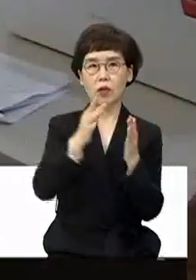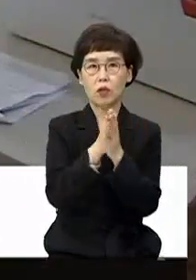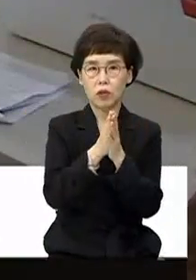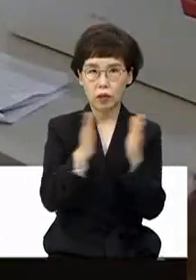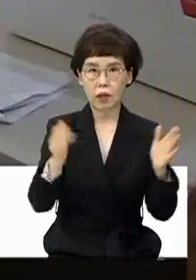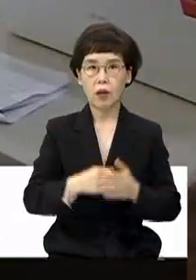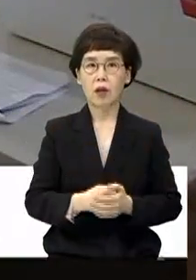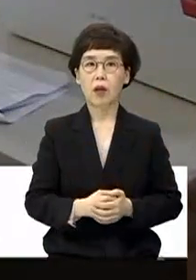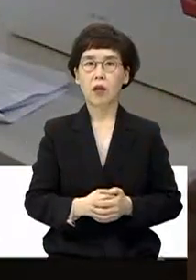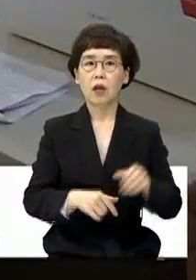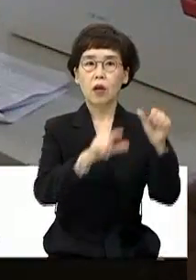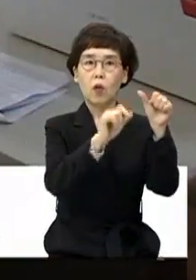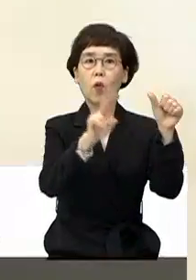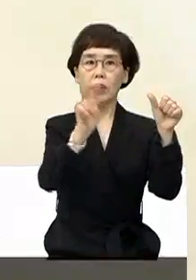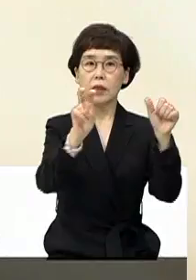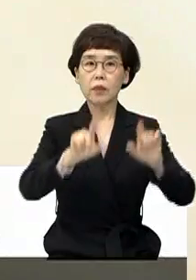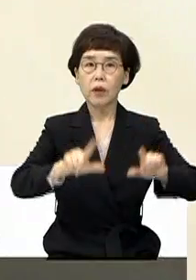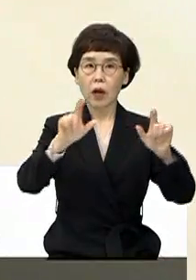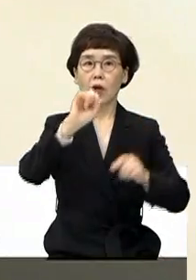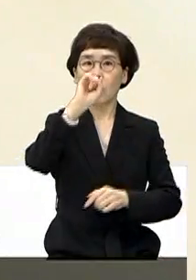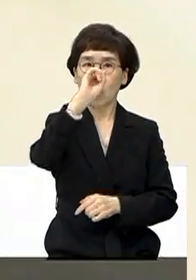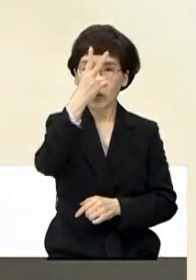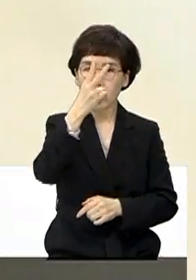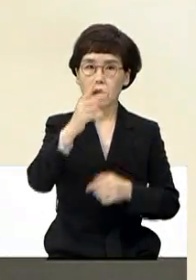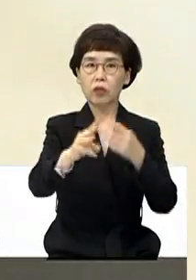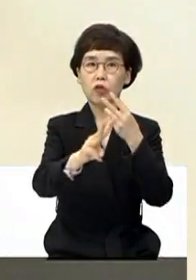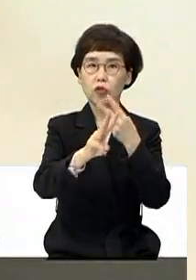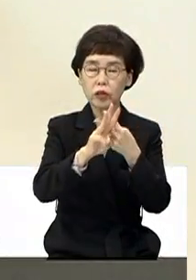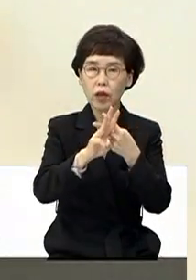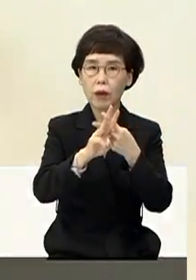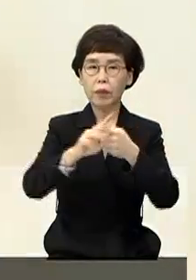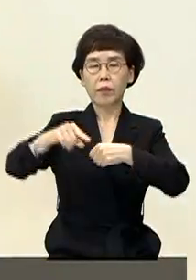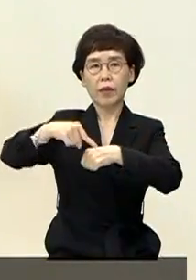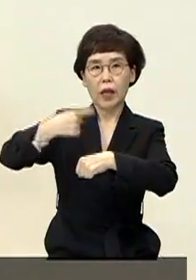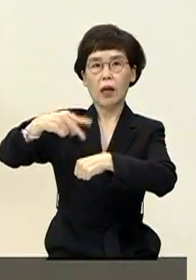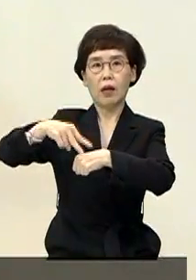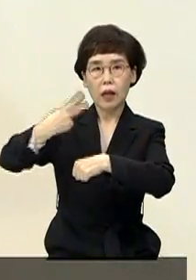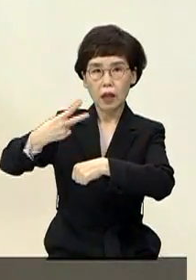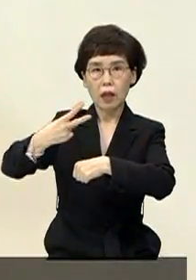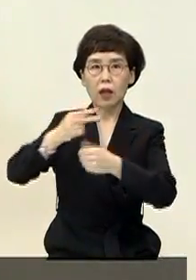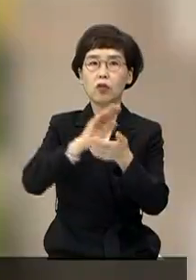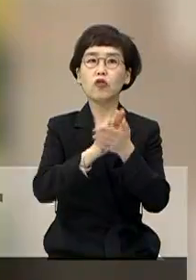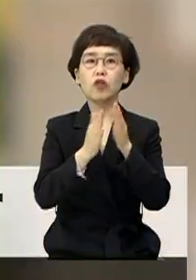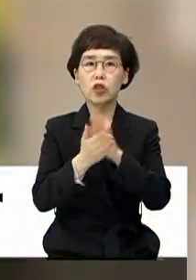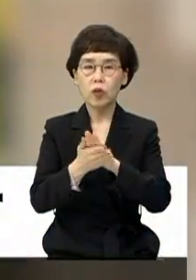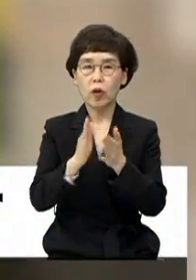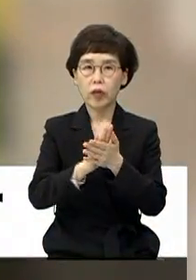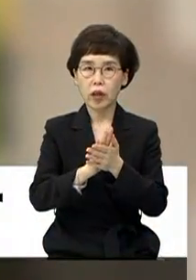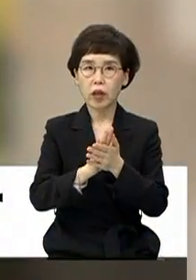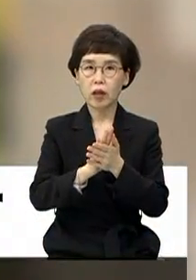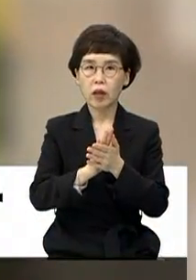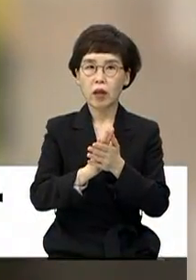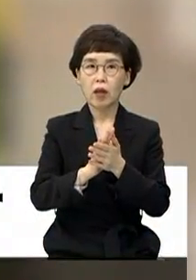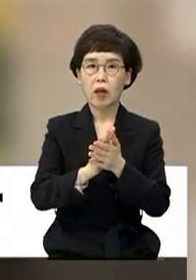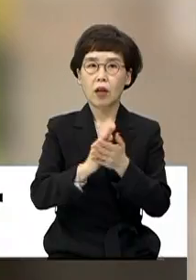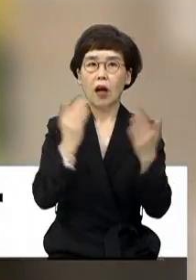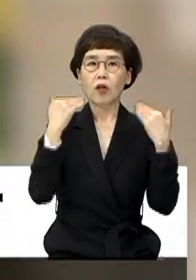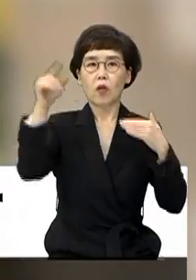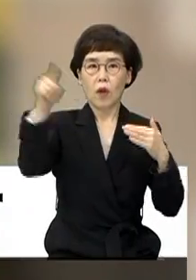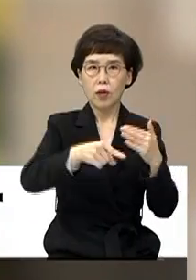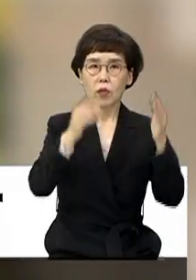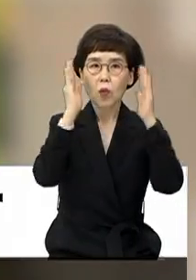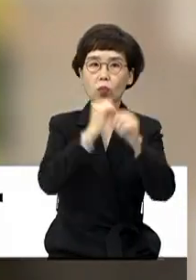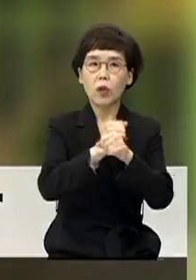시작합니다. 5월 20일에는 고2와 중3, 초등학교 1, 2학년과 유치원생들이 대면 수업을 시작하고